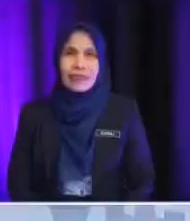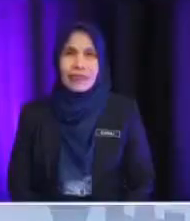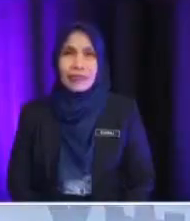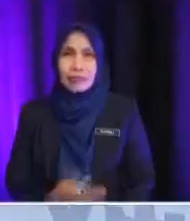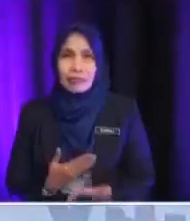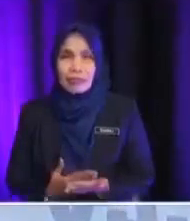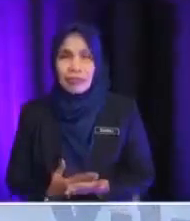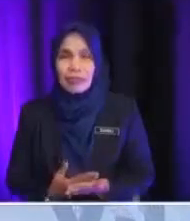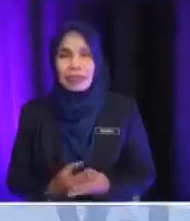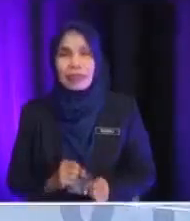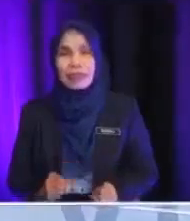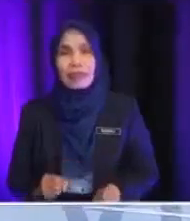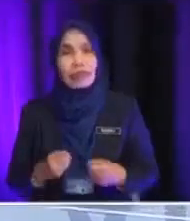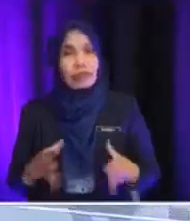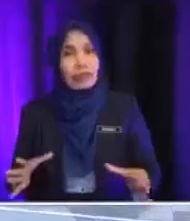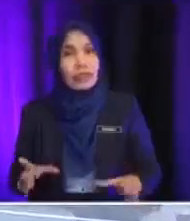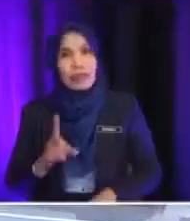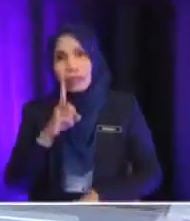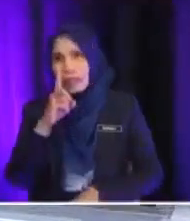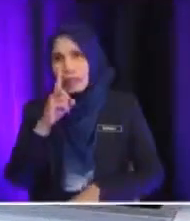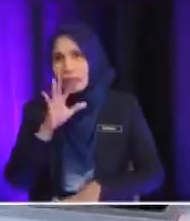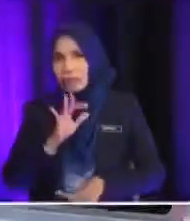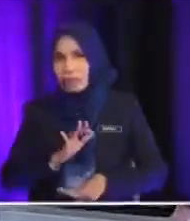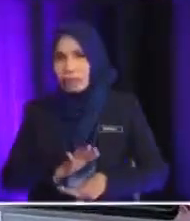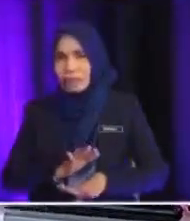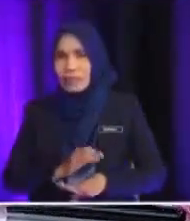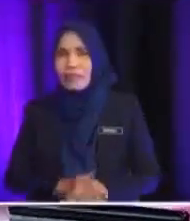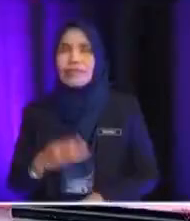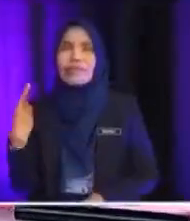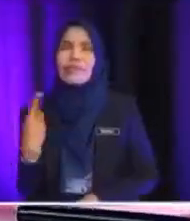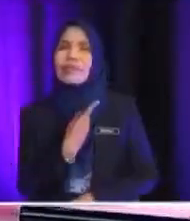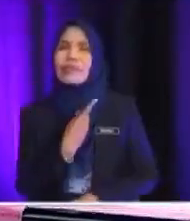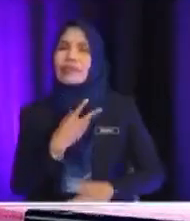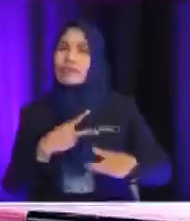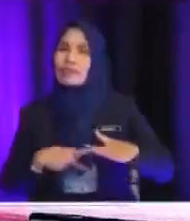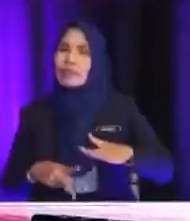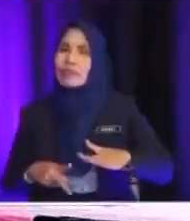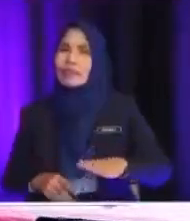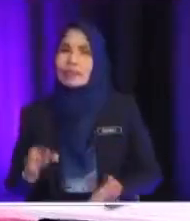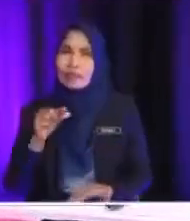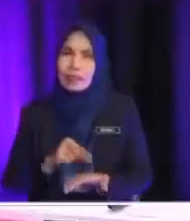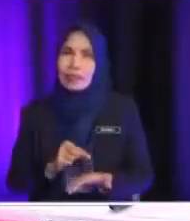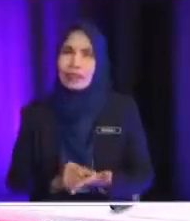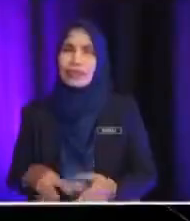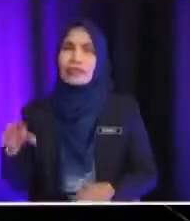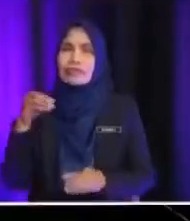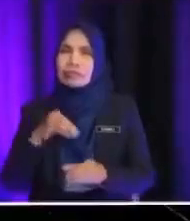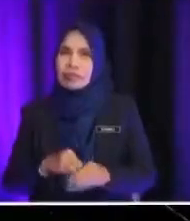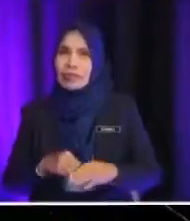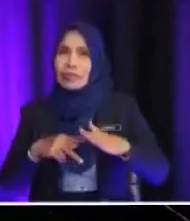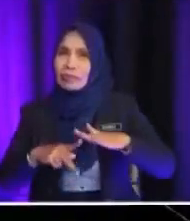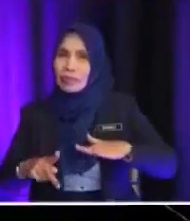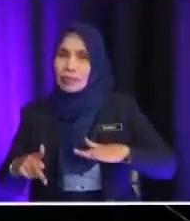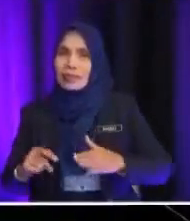Baik, selesailah sudah 1 jam cikgu. Kita memanggang ayam dalam ketuhar ni. Ya, betul. Nak tengok juga hasil dia macam mana cikgu. Ya, betul.